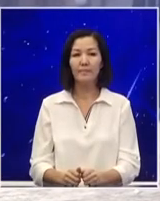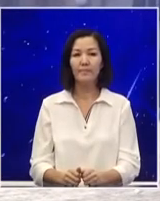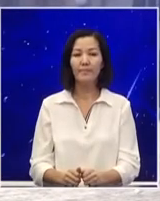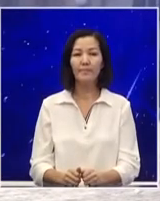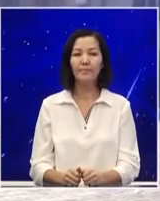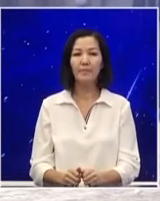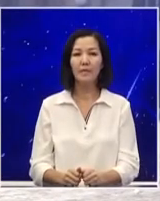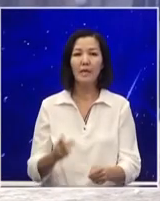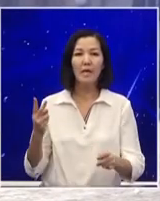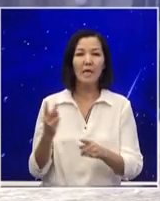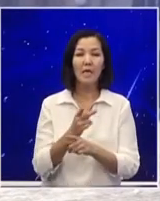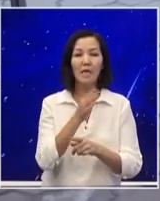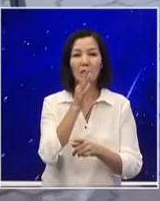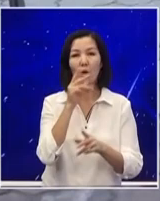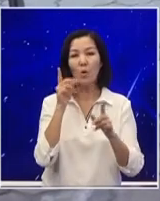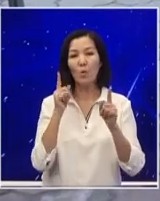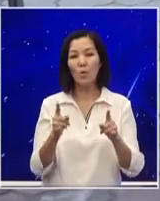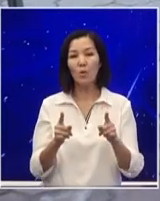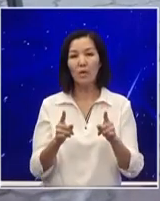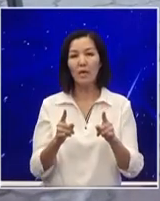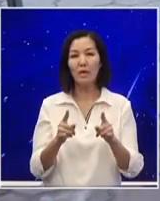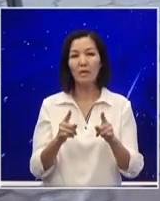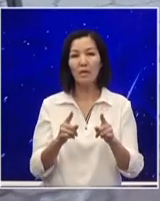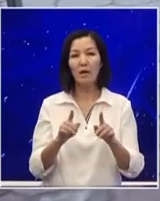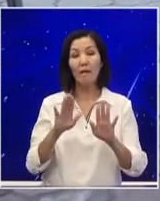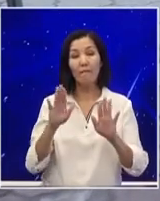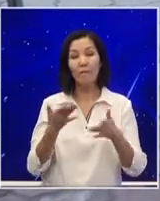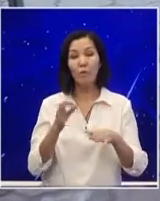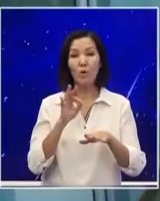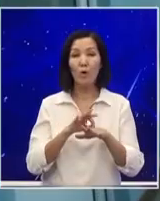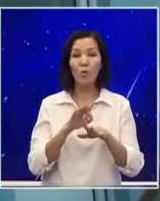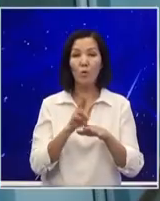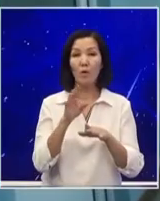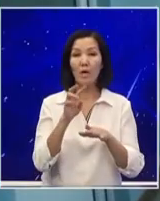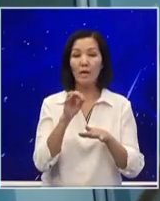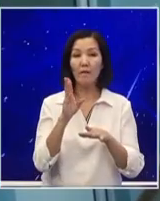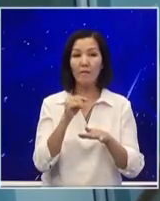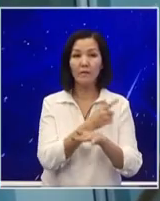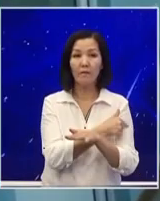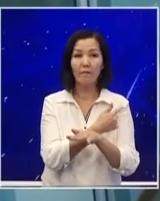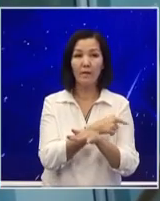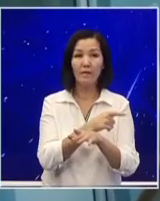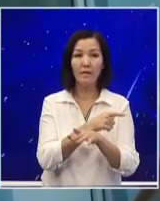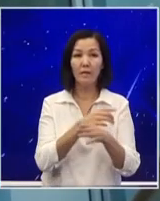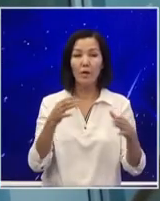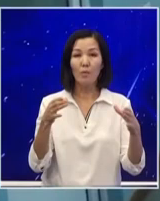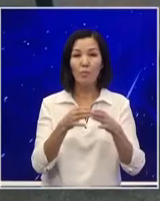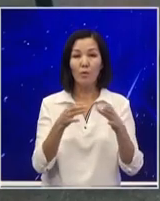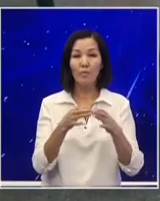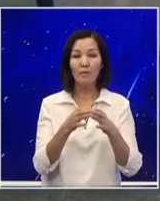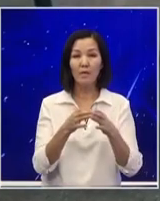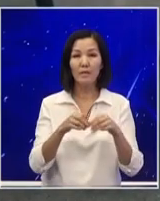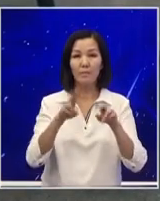Жаман айтпай жақсы жоқ. Егер қауіпті дертке күдікті науқас мұнда түсе қалар болса, олар аурухананың фильтр бөліміне арнайы есікпен